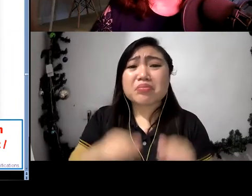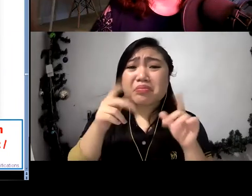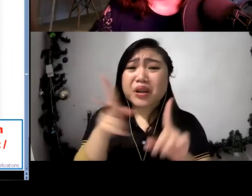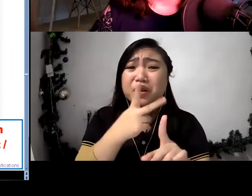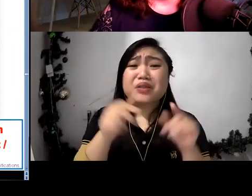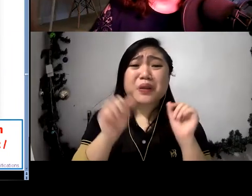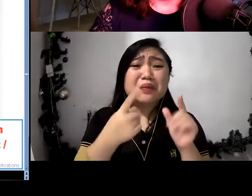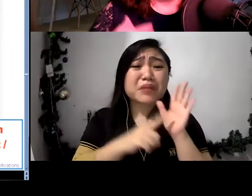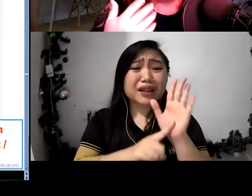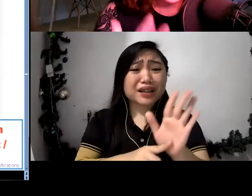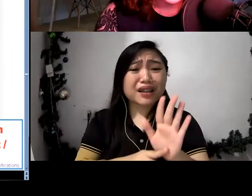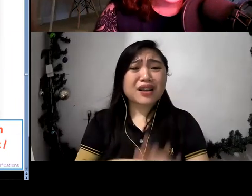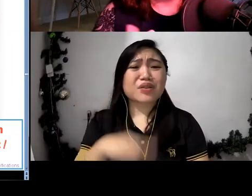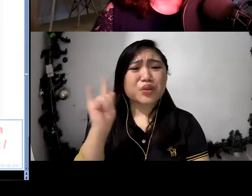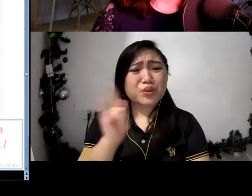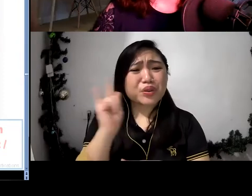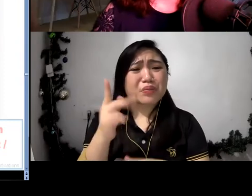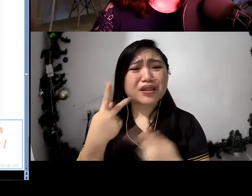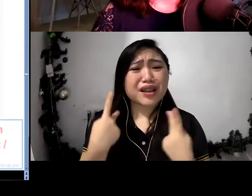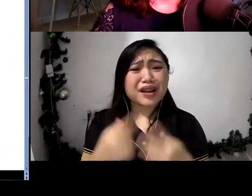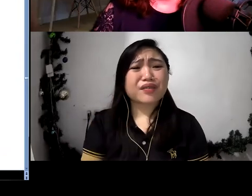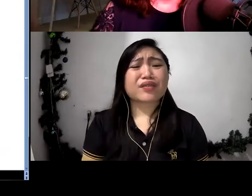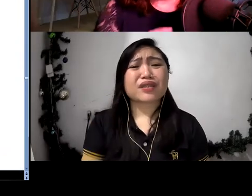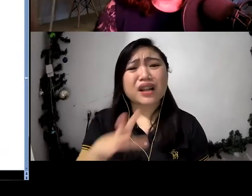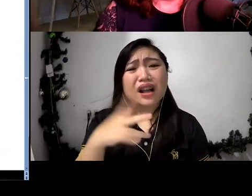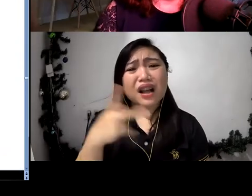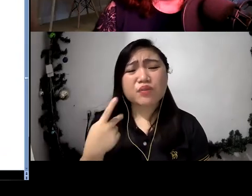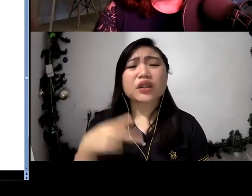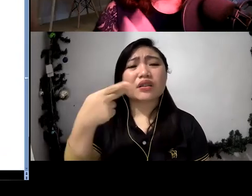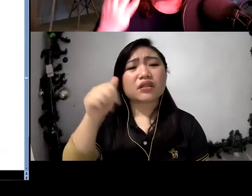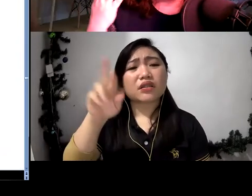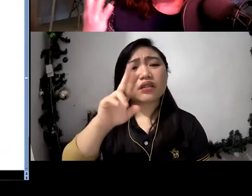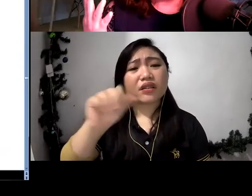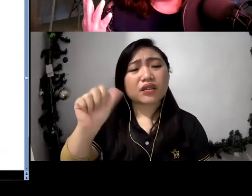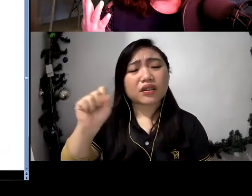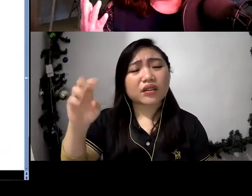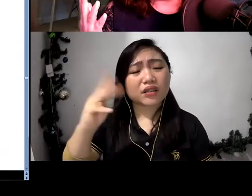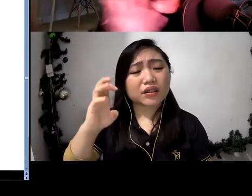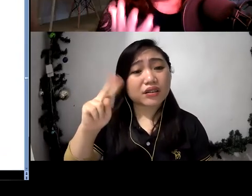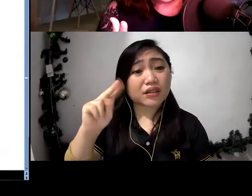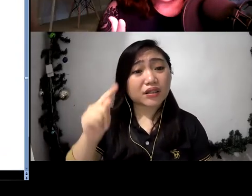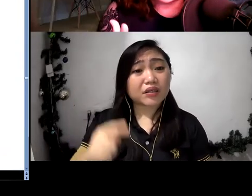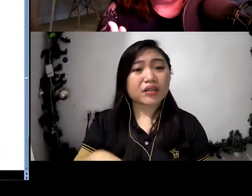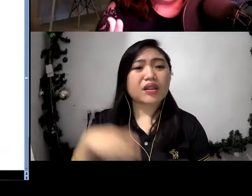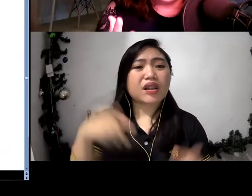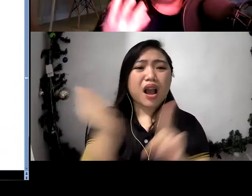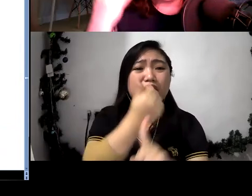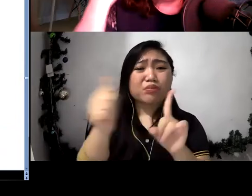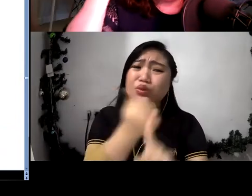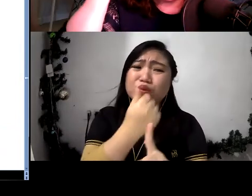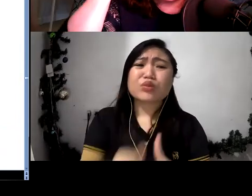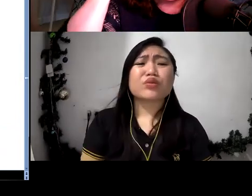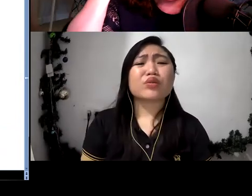digital media. So nandiyan po yung sexual harassment, ano, gender bullying, psychological abuse, yung nasa bahay ka, no,